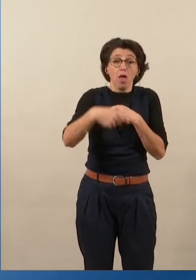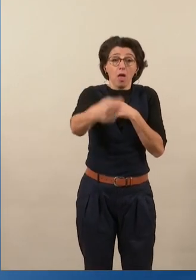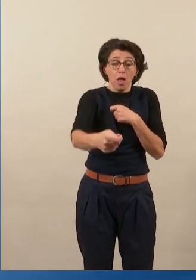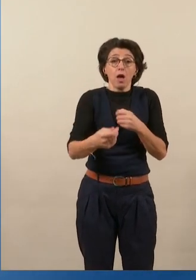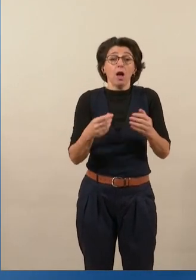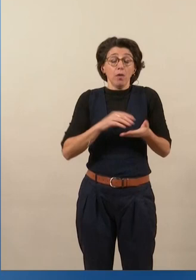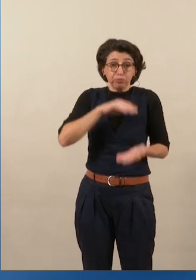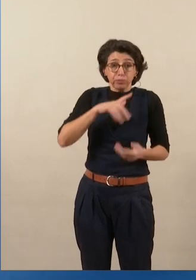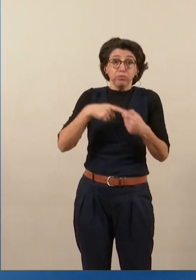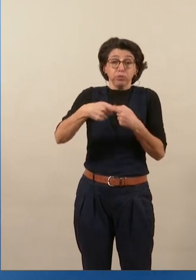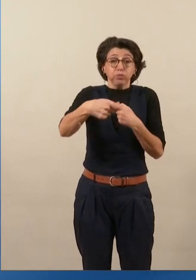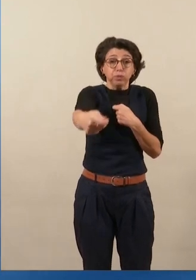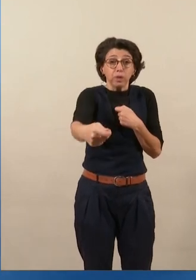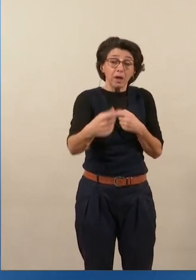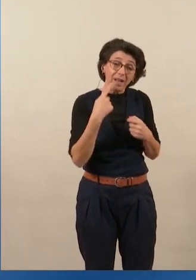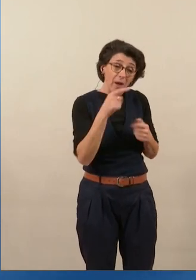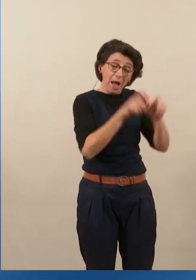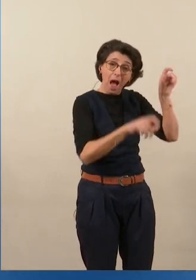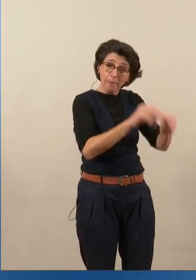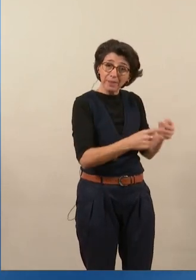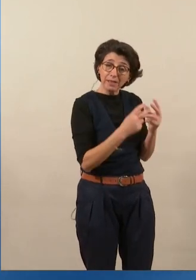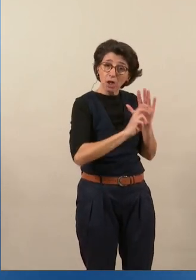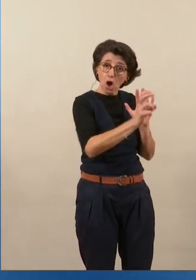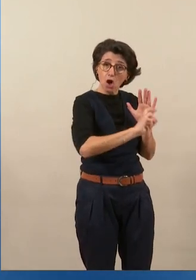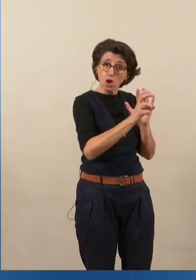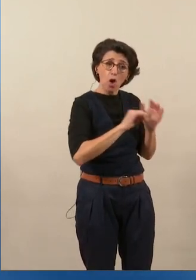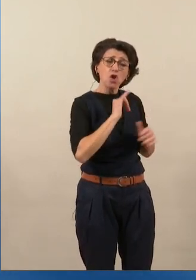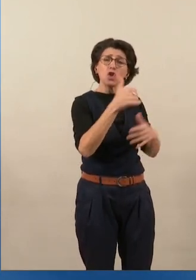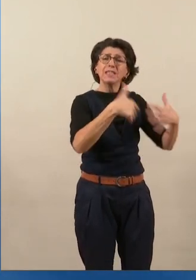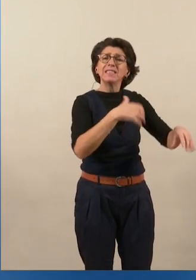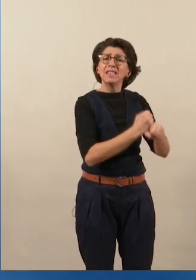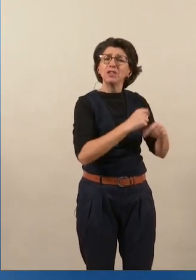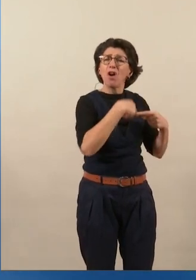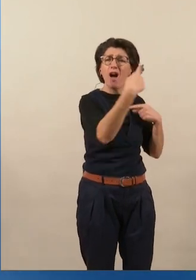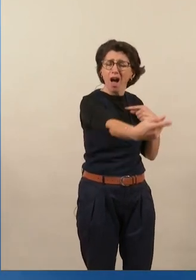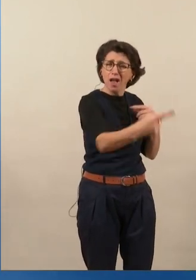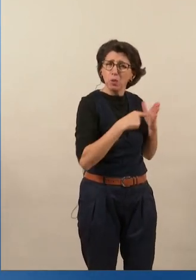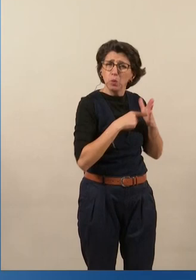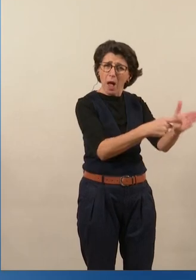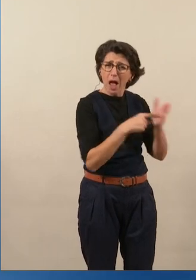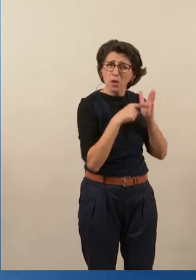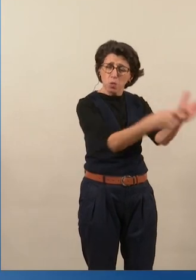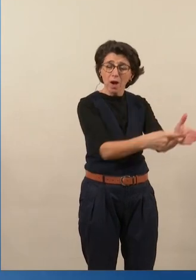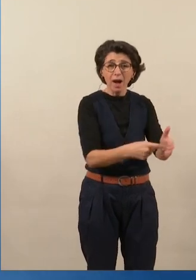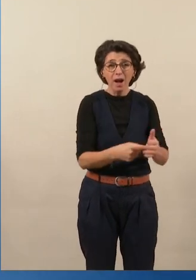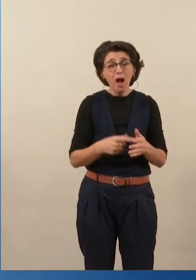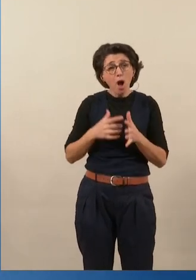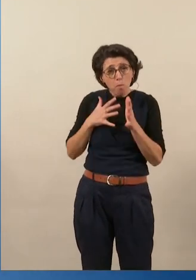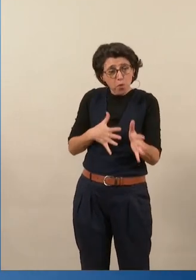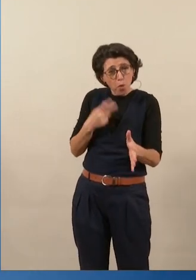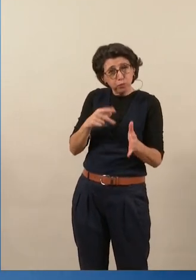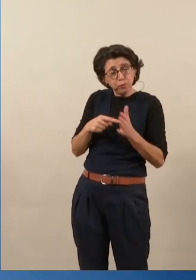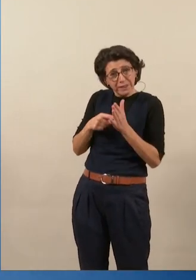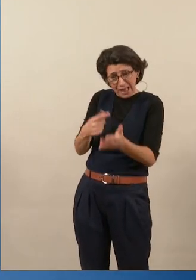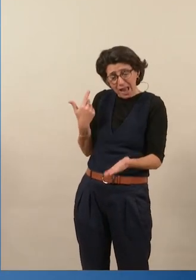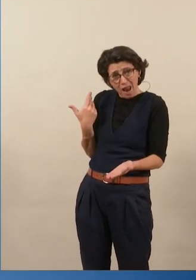qui pénalise les Grenoblois pour les 16 années qui viennent la dette Polle elle est là elle est bien là elle est bien vraie elle